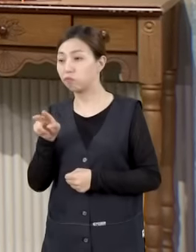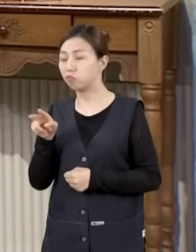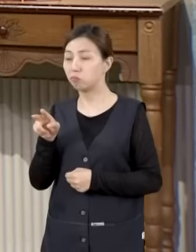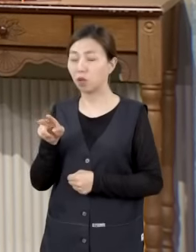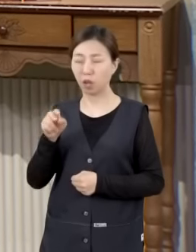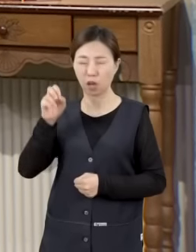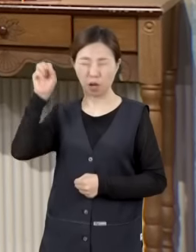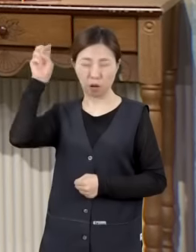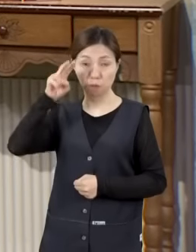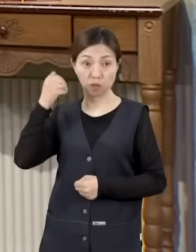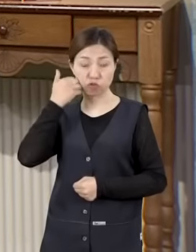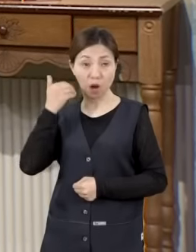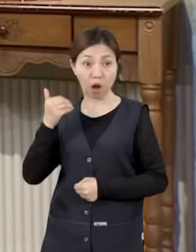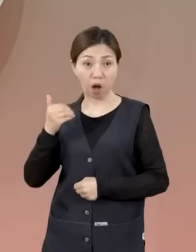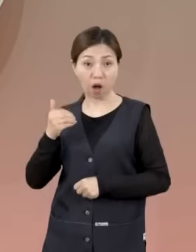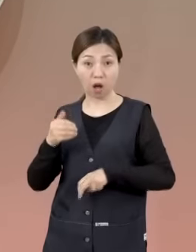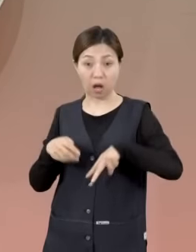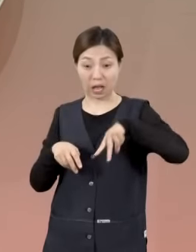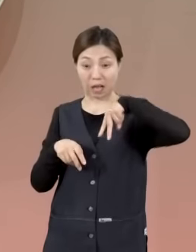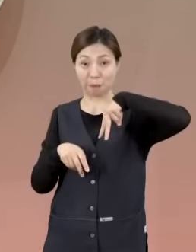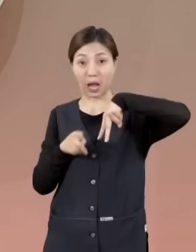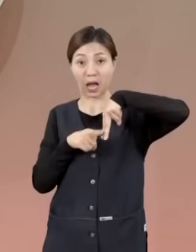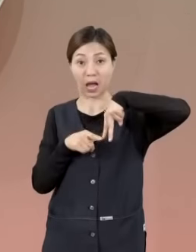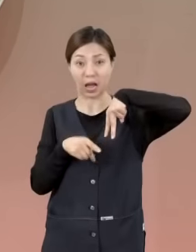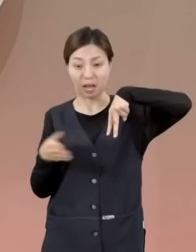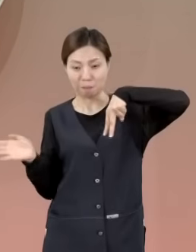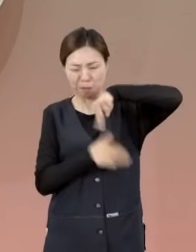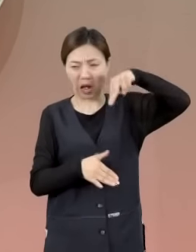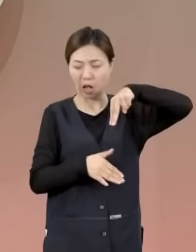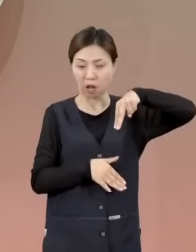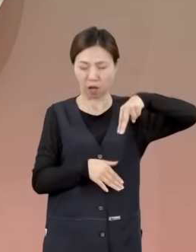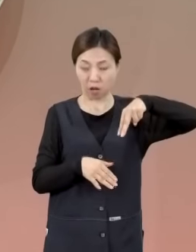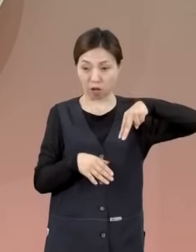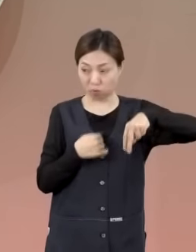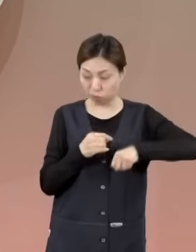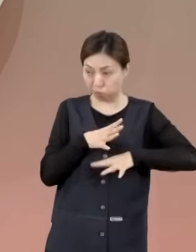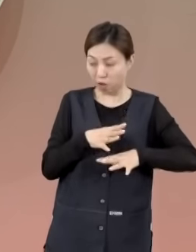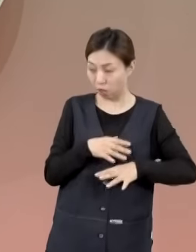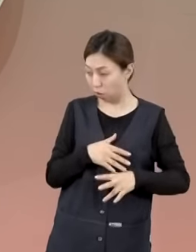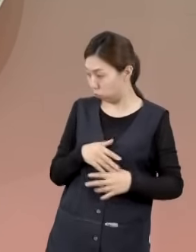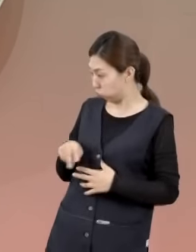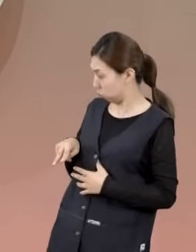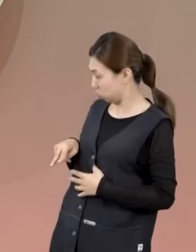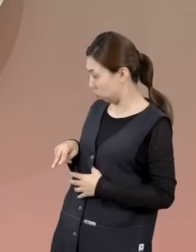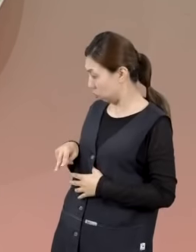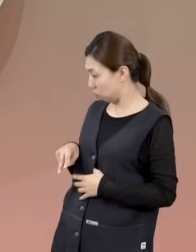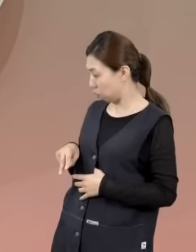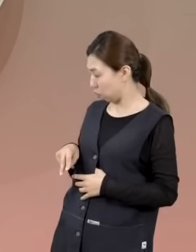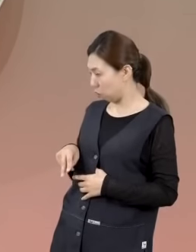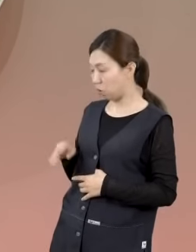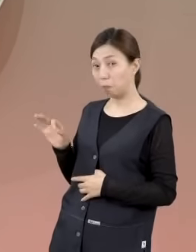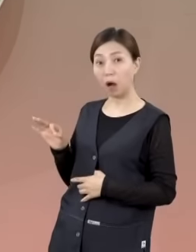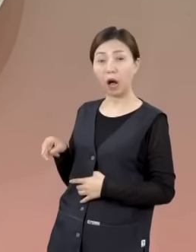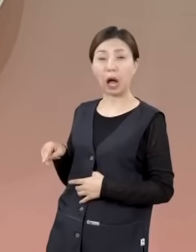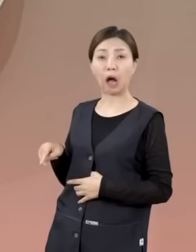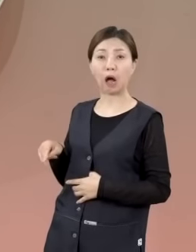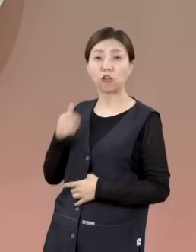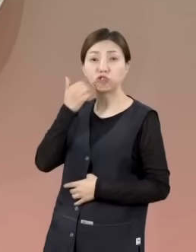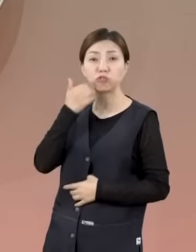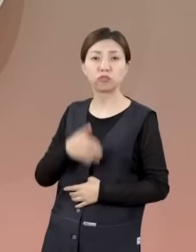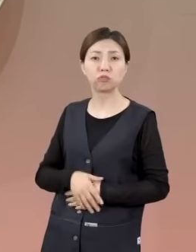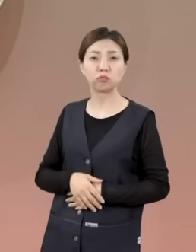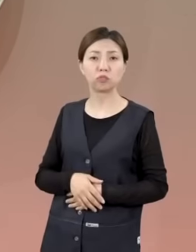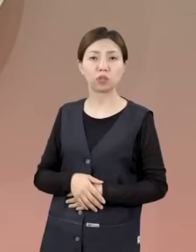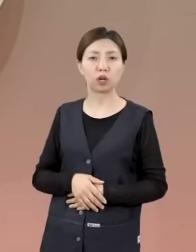자리 없나 이렇게 보고 있는데 누가 누가 종이라 종아리를 찰싹 하고 때리더라 종아리를 깜짝 눌러 가지고